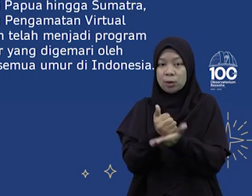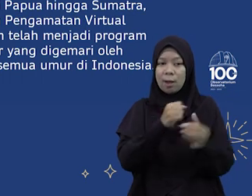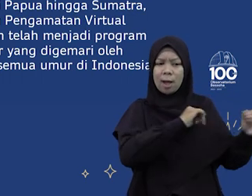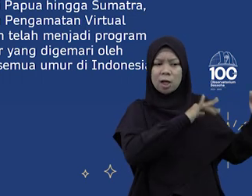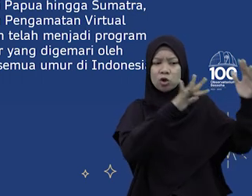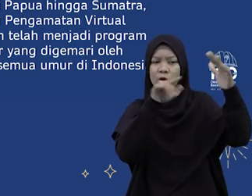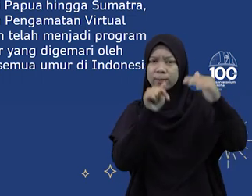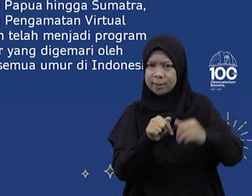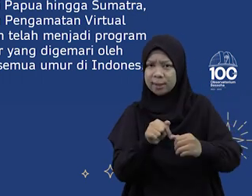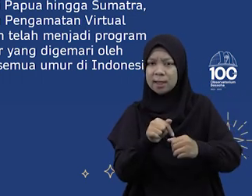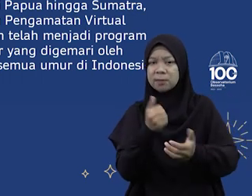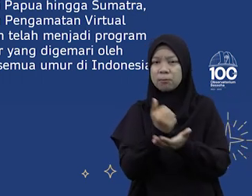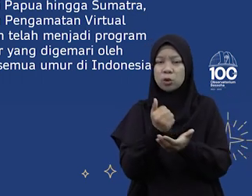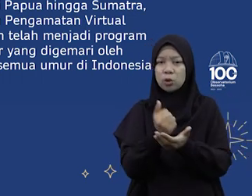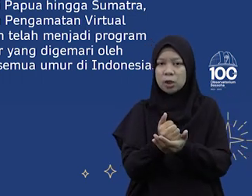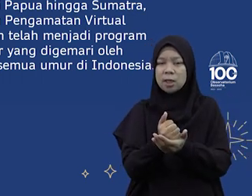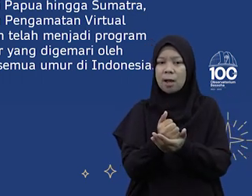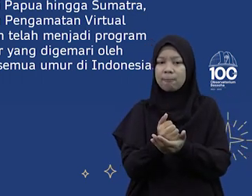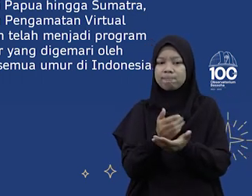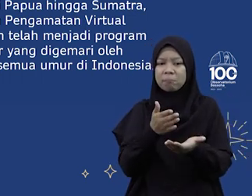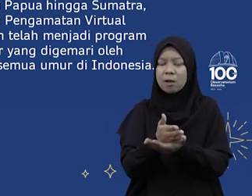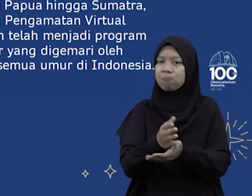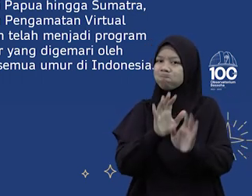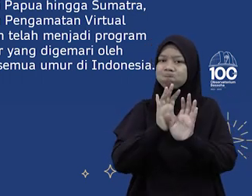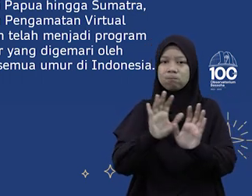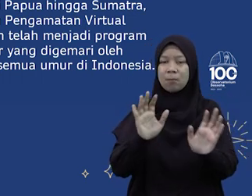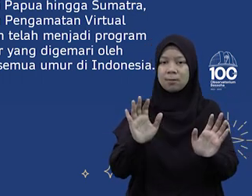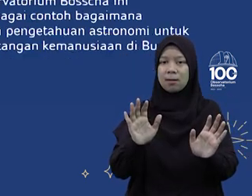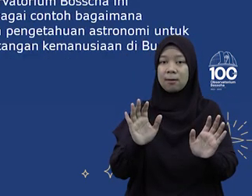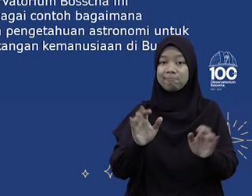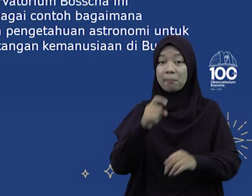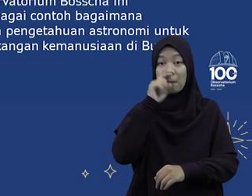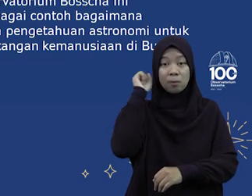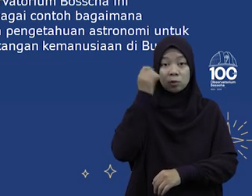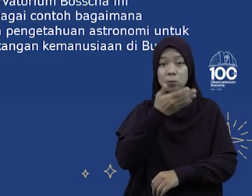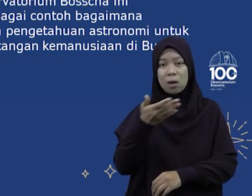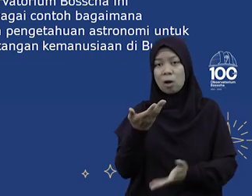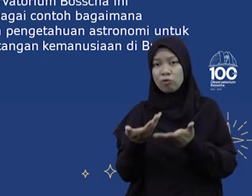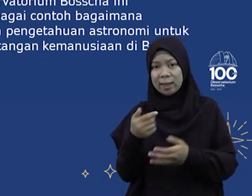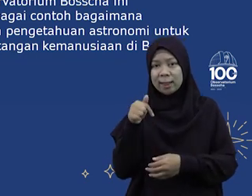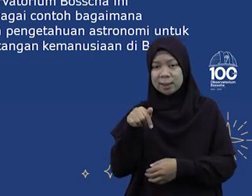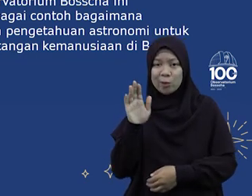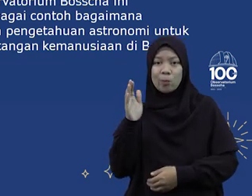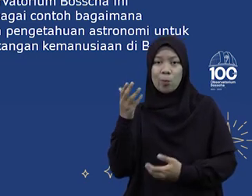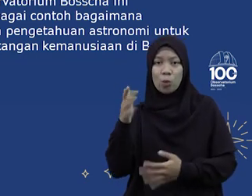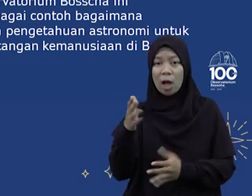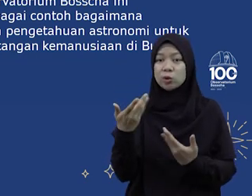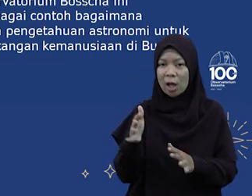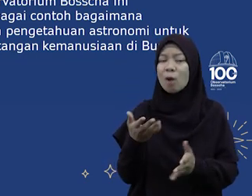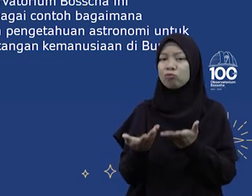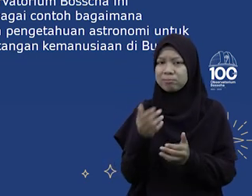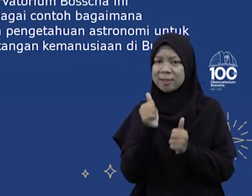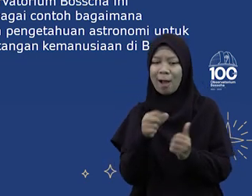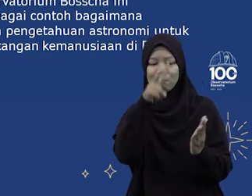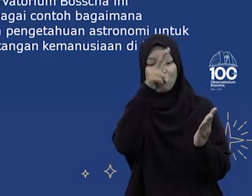cabang science yang paling universal kontennya Jadi Bapak Ibu mungkin berkenan pulang dari sini baca-baca lagi